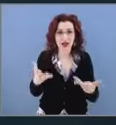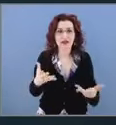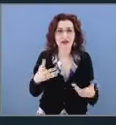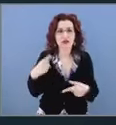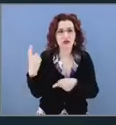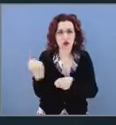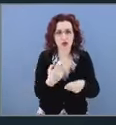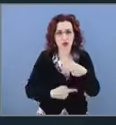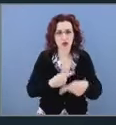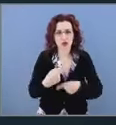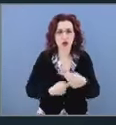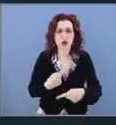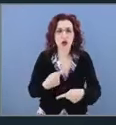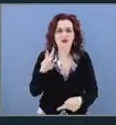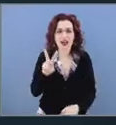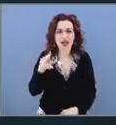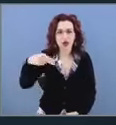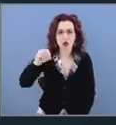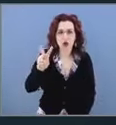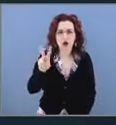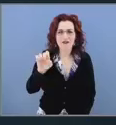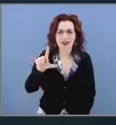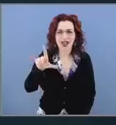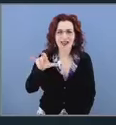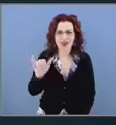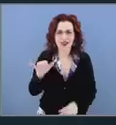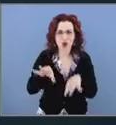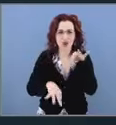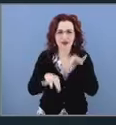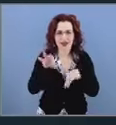Novelli. Buongiorno Novelli, benvenuto.